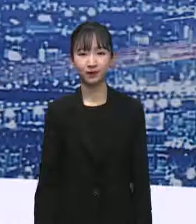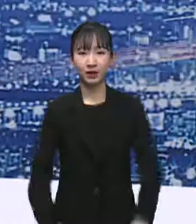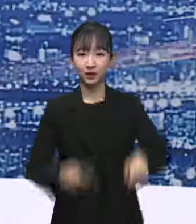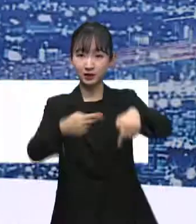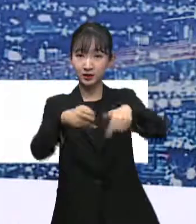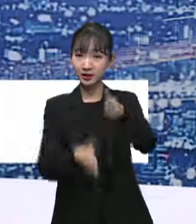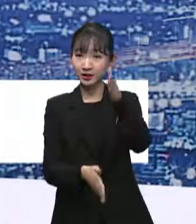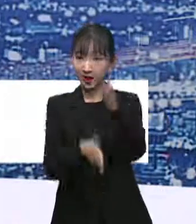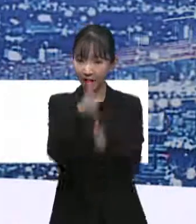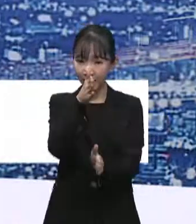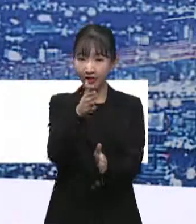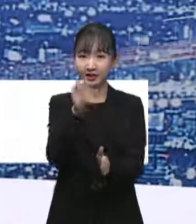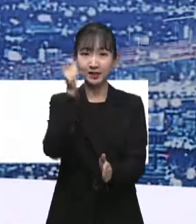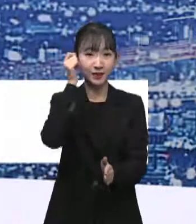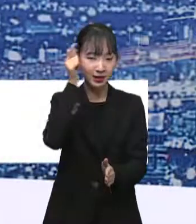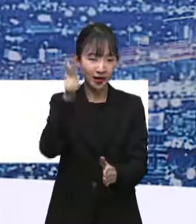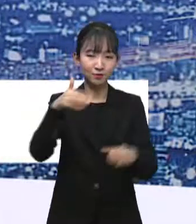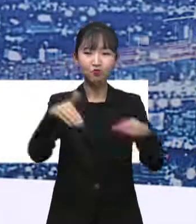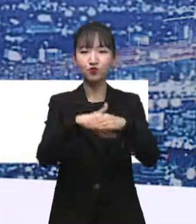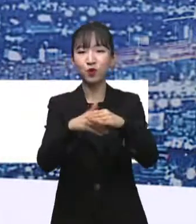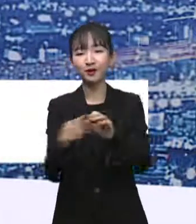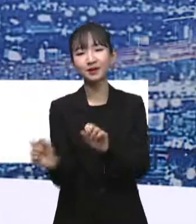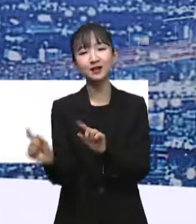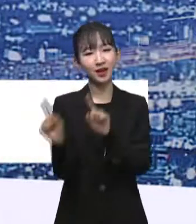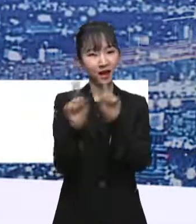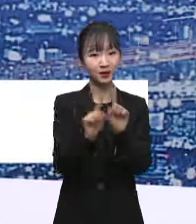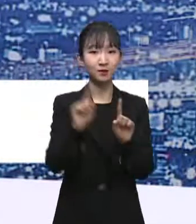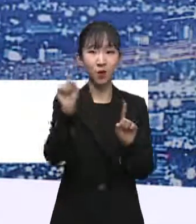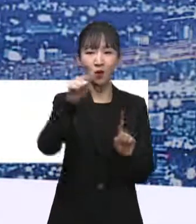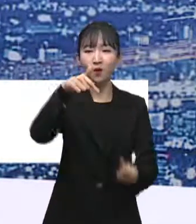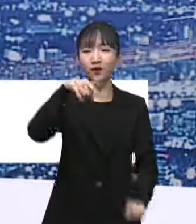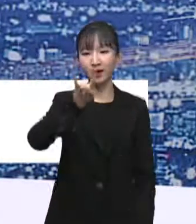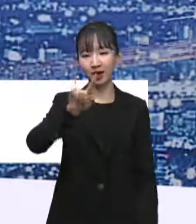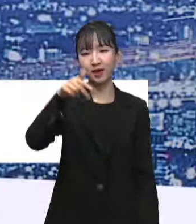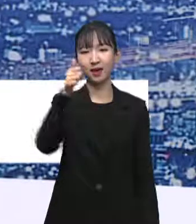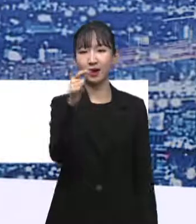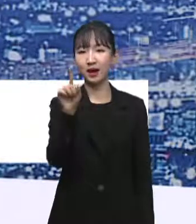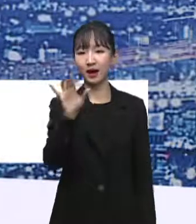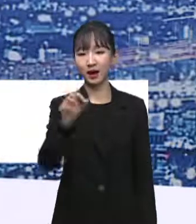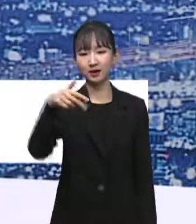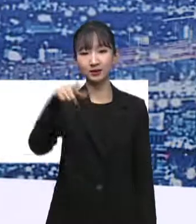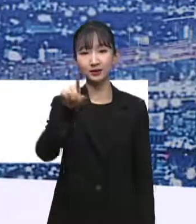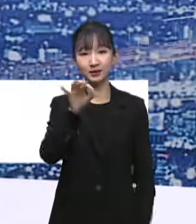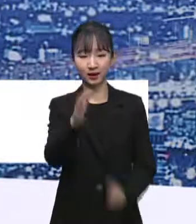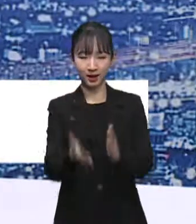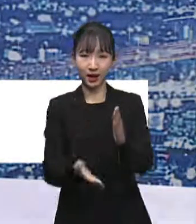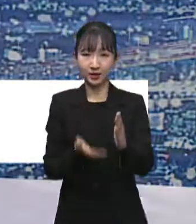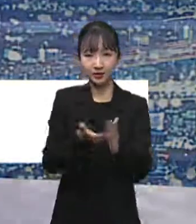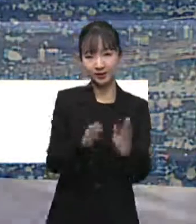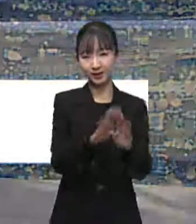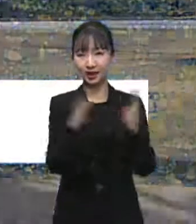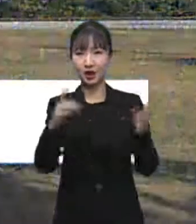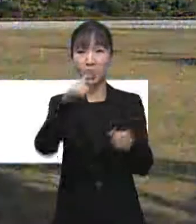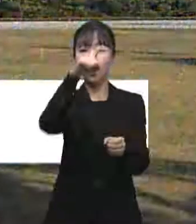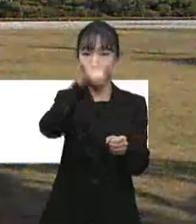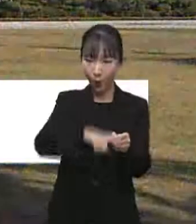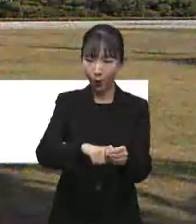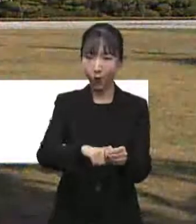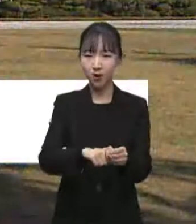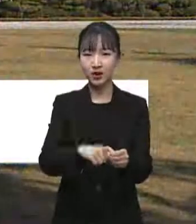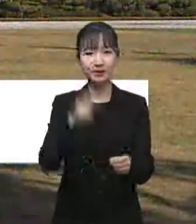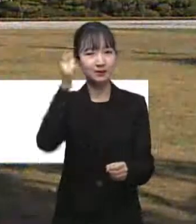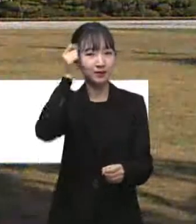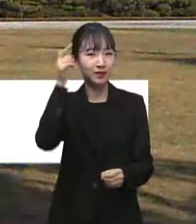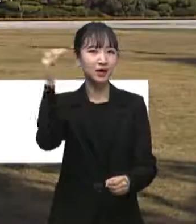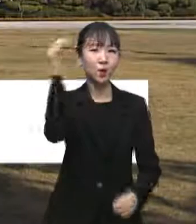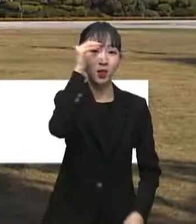인천시가 스마트한 문화재 생으로 다시 태어나는 개항 장을 목표로 걍 장 의 문화적 도시재생과 스마트 관광 도시